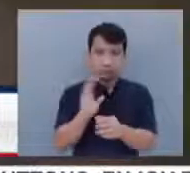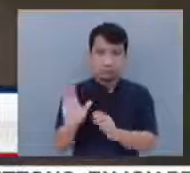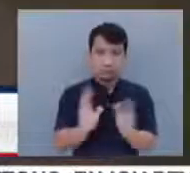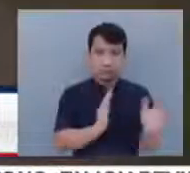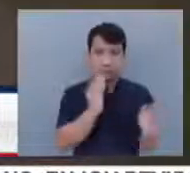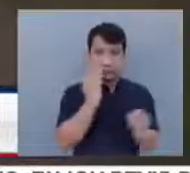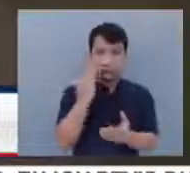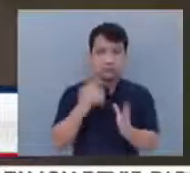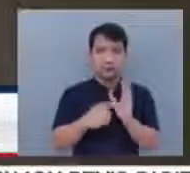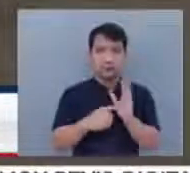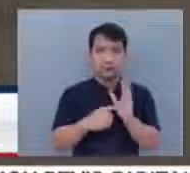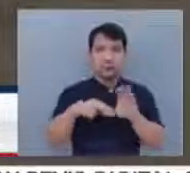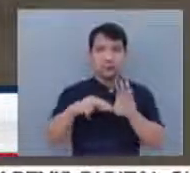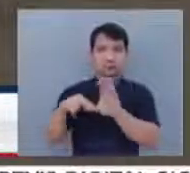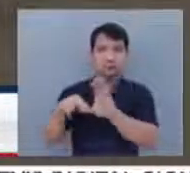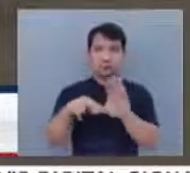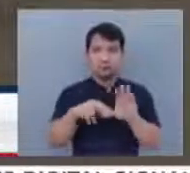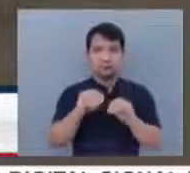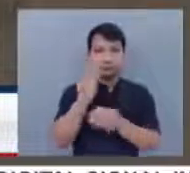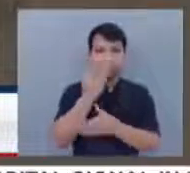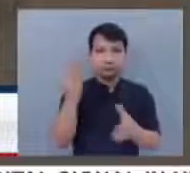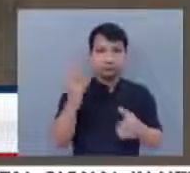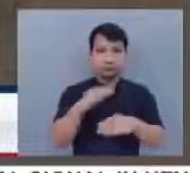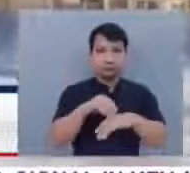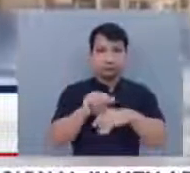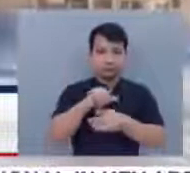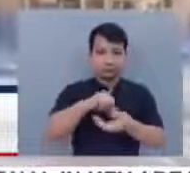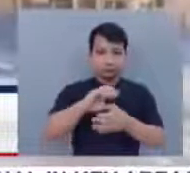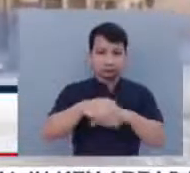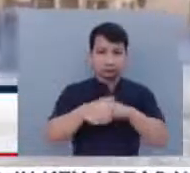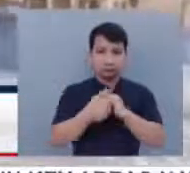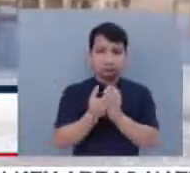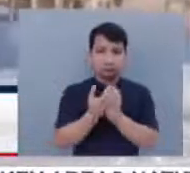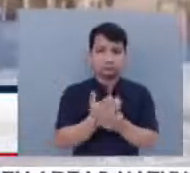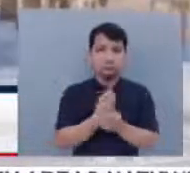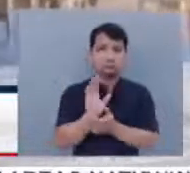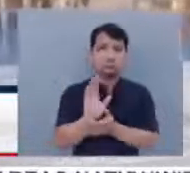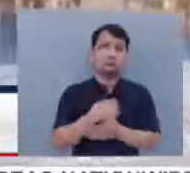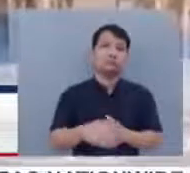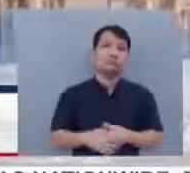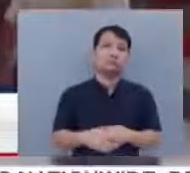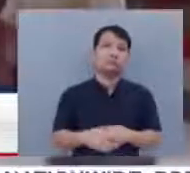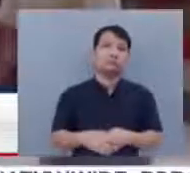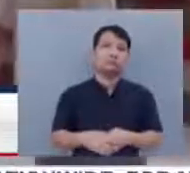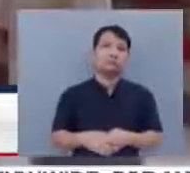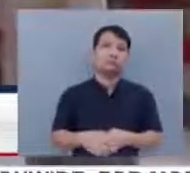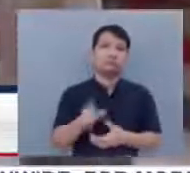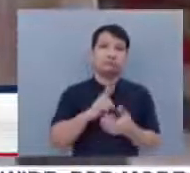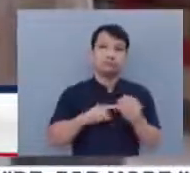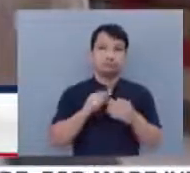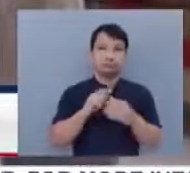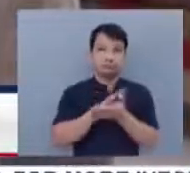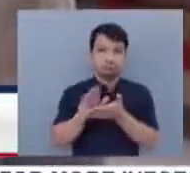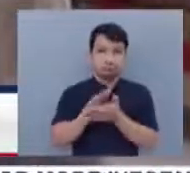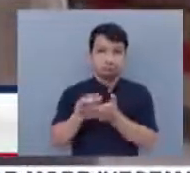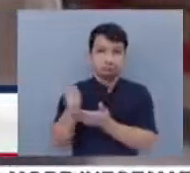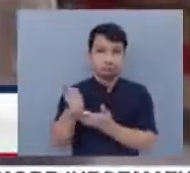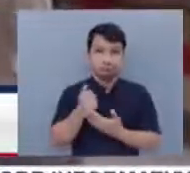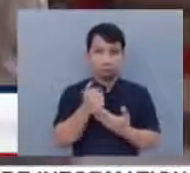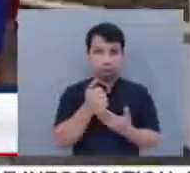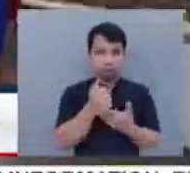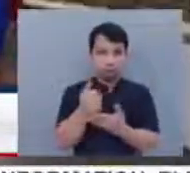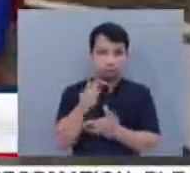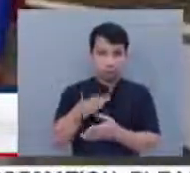silya at paglalagay ng mga hand washing stations. Bukod sa todo linis at tulong-tulong na paghahanda sa